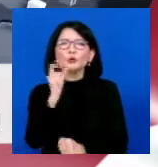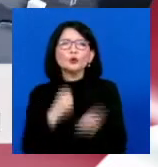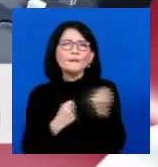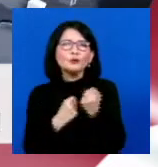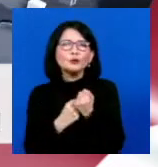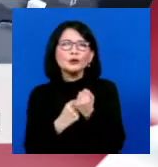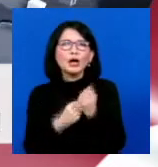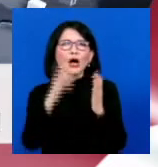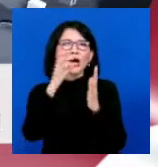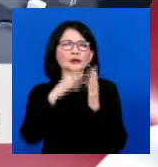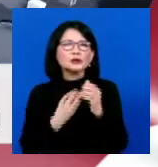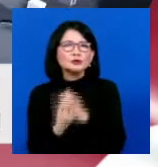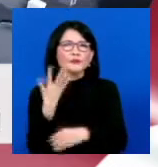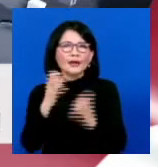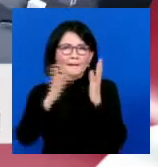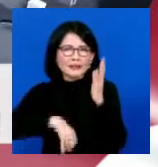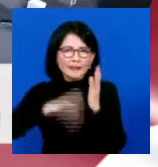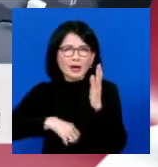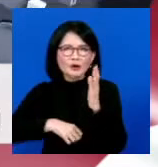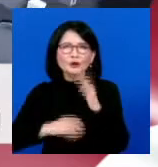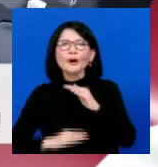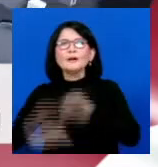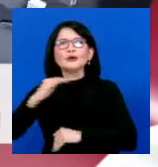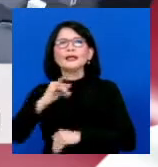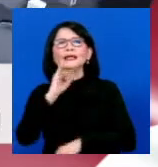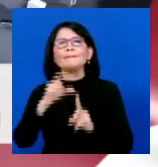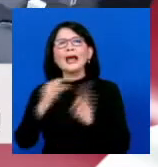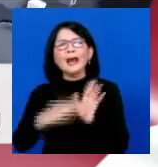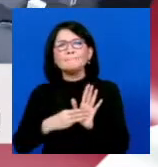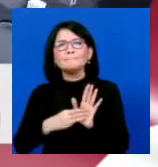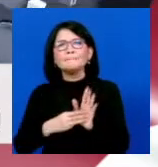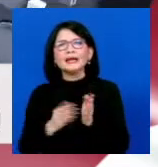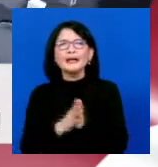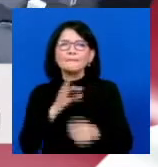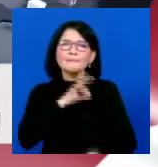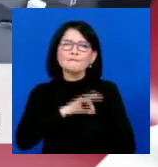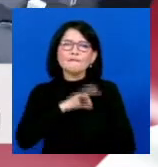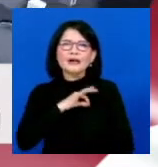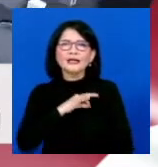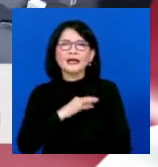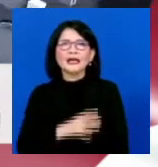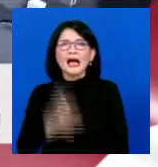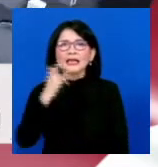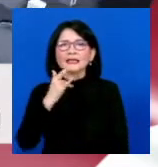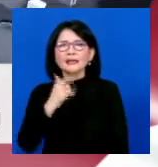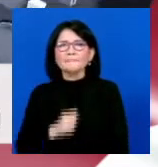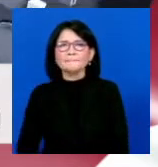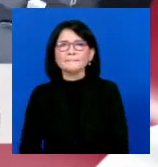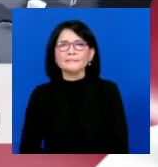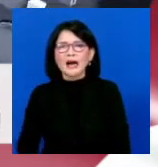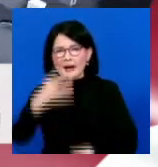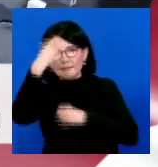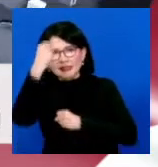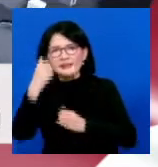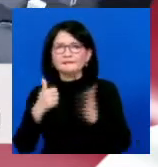pertambangan yang dapat meningkatkan indeks pembangunan manusia serta pemanfaatannya tetap mematuhi prinsip